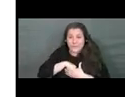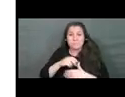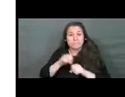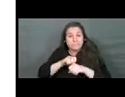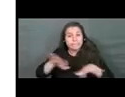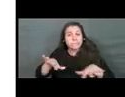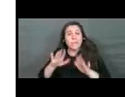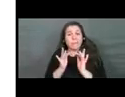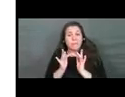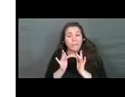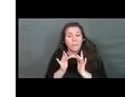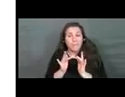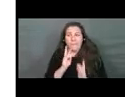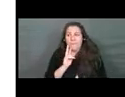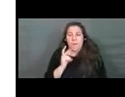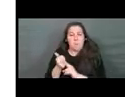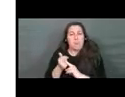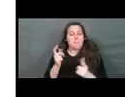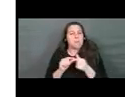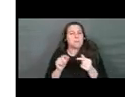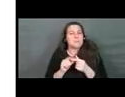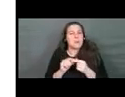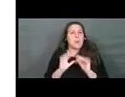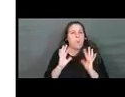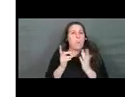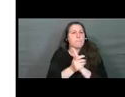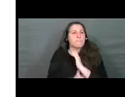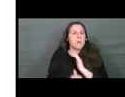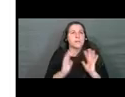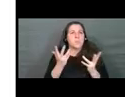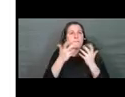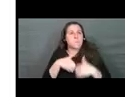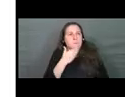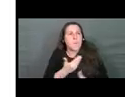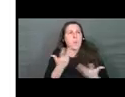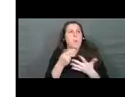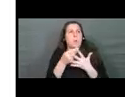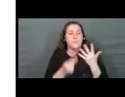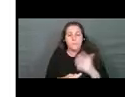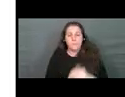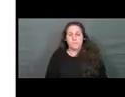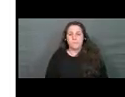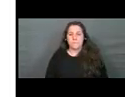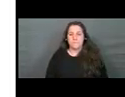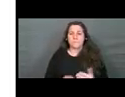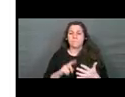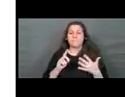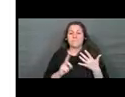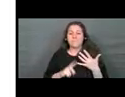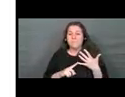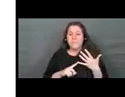Puis c'était très, très senti. C'était très naturel, mais c'était très efficace. Prévoir des activités sociales pour compenser l'absence du